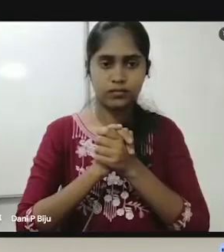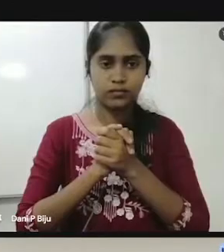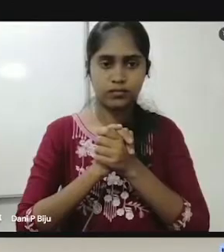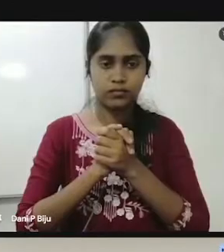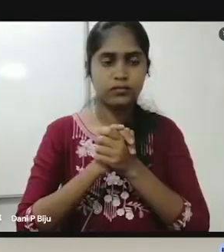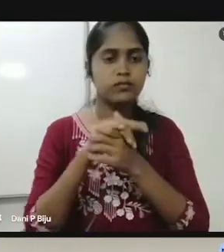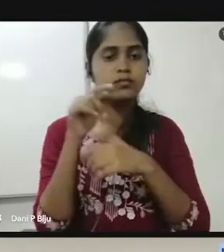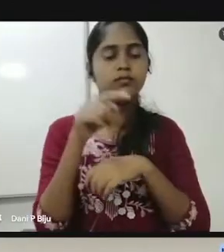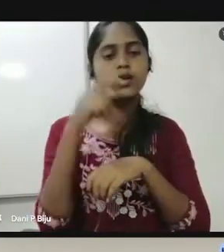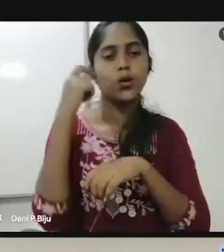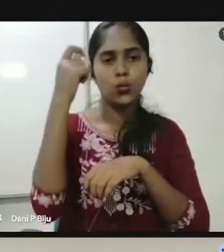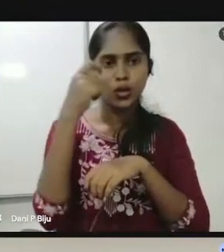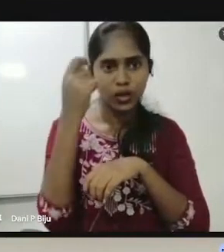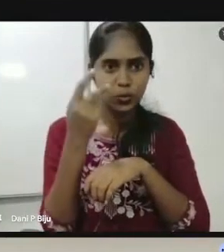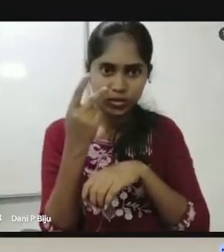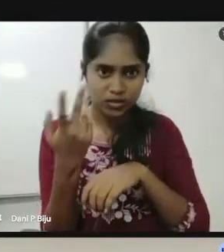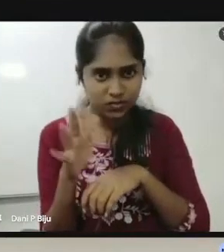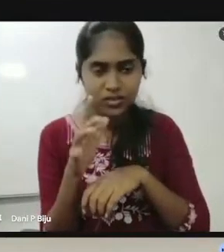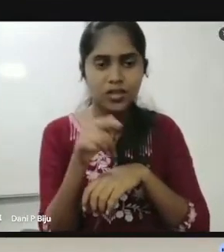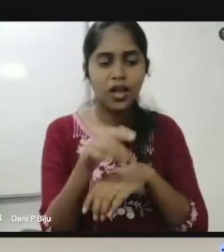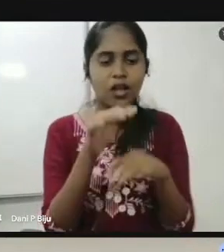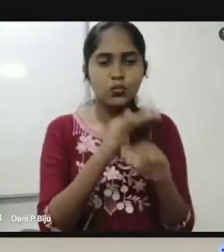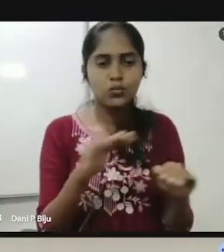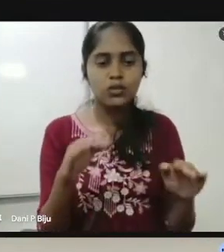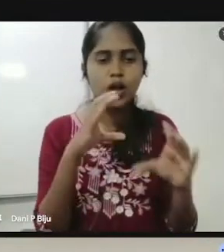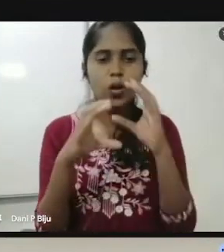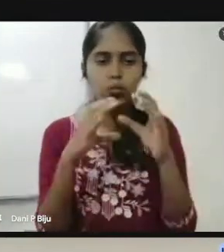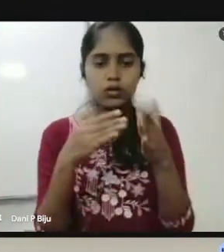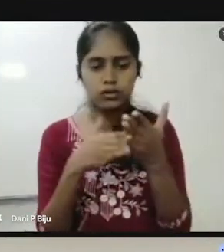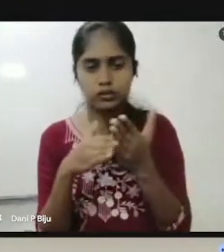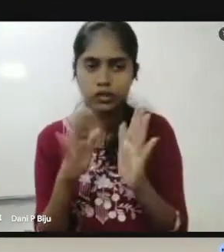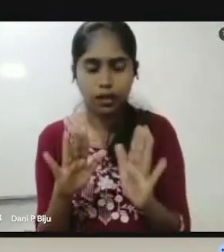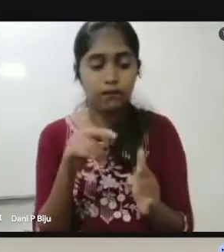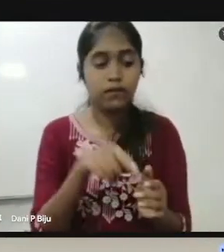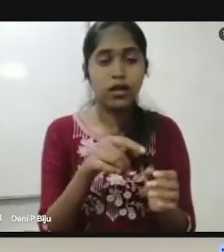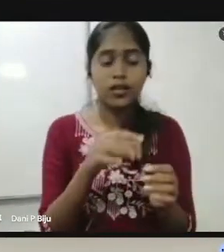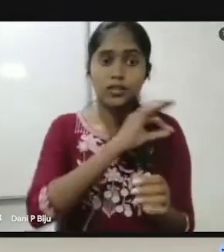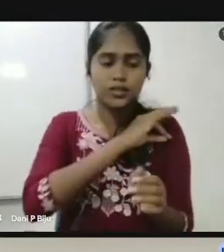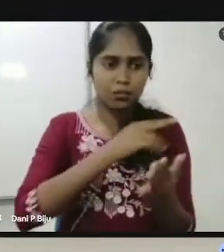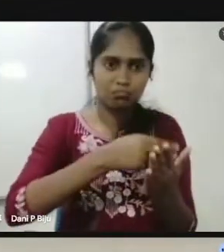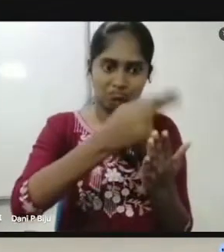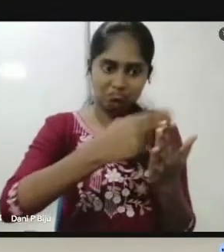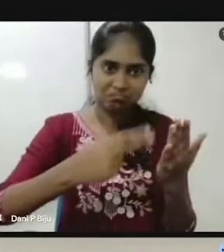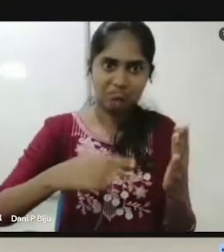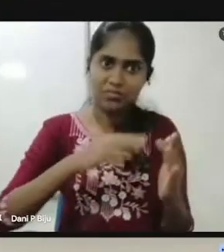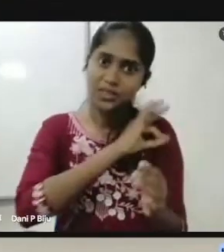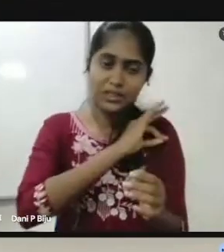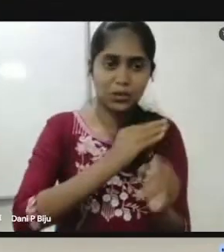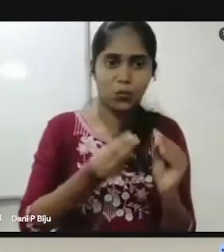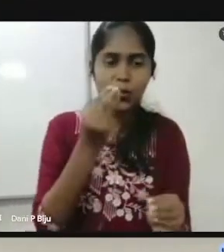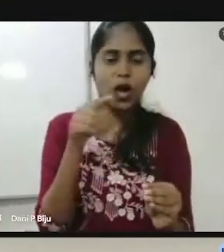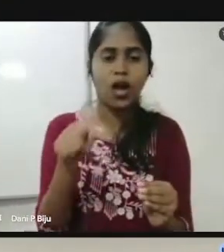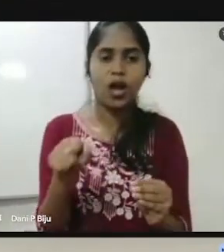ഈ വീഡിയോയിൽ നിങ്ങൾ കണ്ടത് സംസാരിക്കാൻ ബുദ്ധിമുട്ടുള്ള ഒരു കുട്ടി അവന് ഇഷ്ടമുള്ള ഒരു ആക്ടിവിറ്റി ആ സ്പീച്ച് ലാംഗ്വേജ് പത്തോളജിസ്റ്റിനോട്